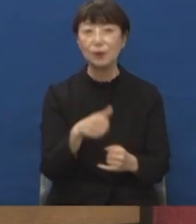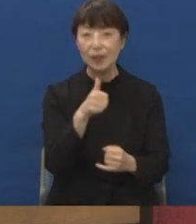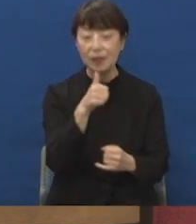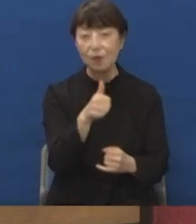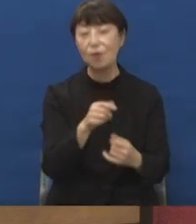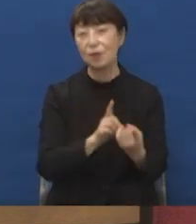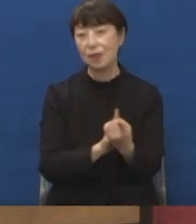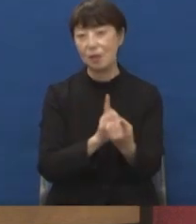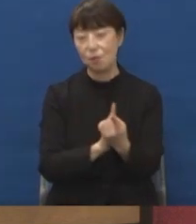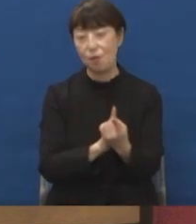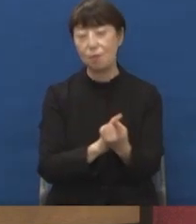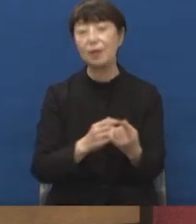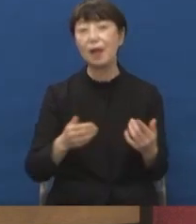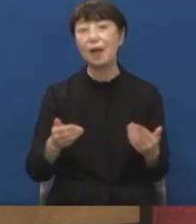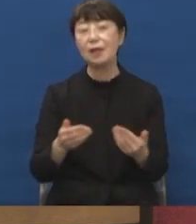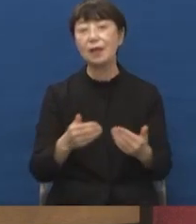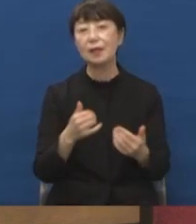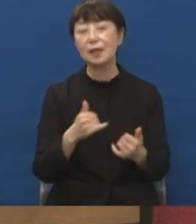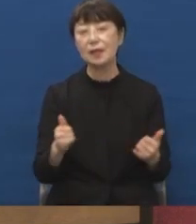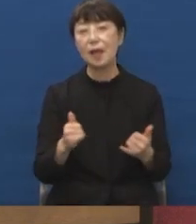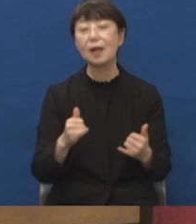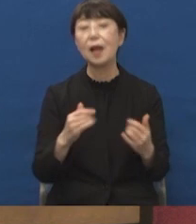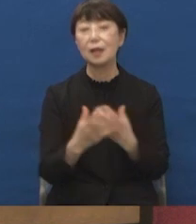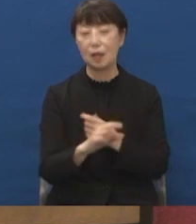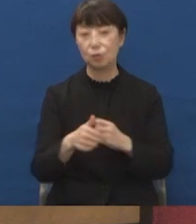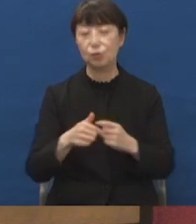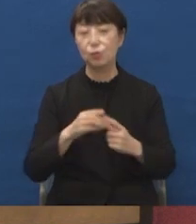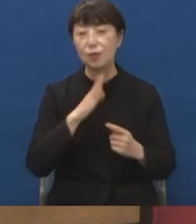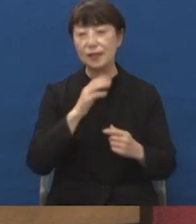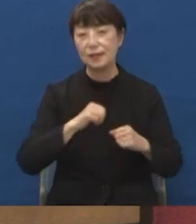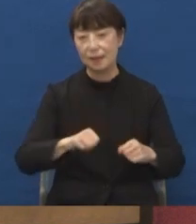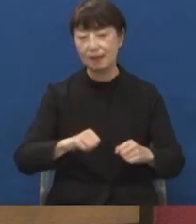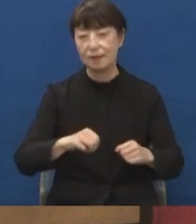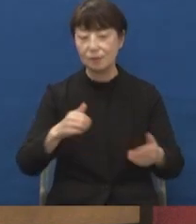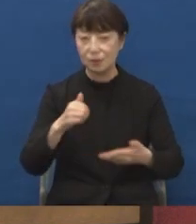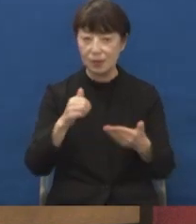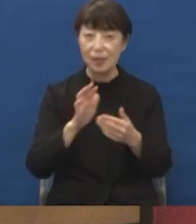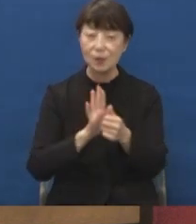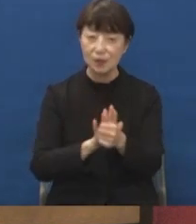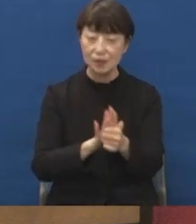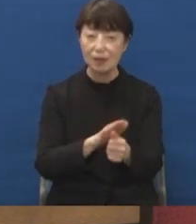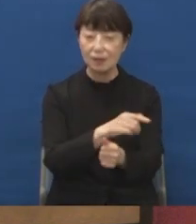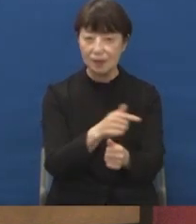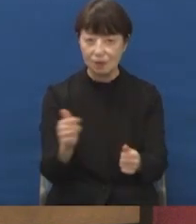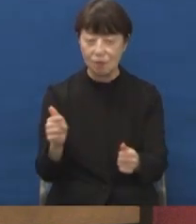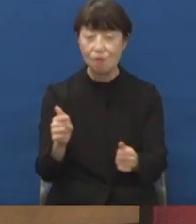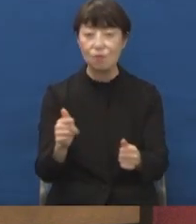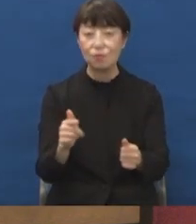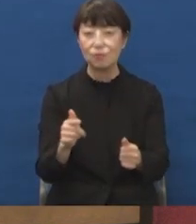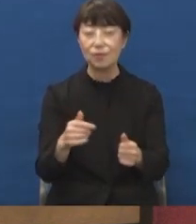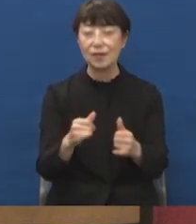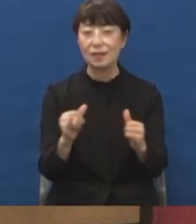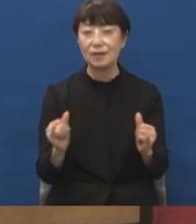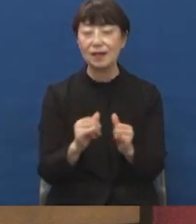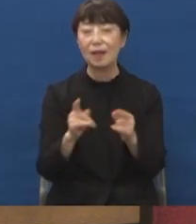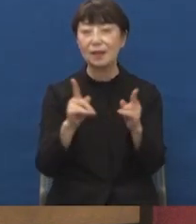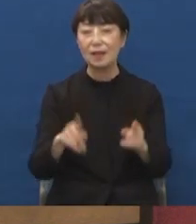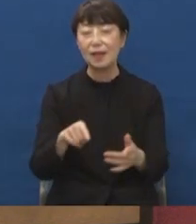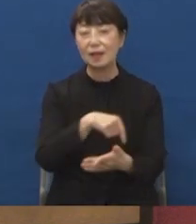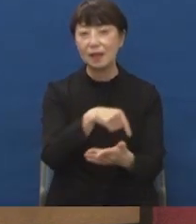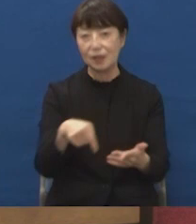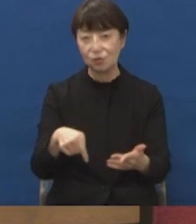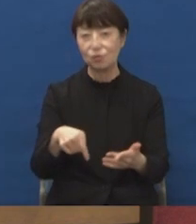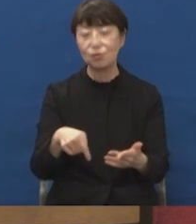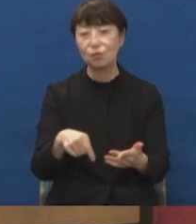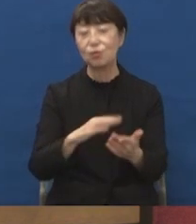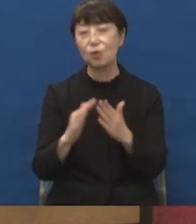や、働き方改革の実践、子育て世代への支援などの 社会課題解決や都市